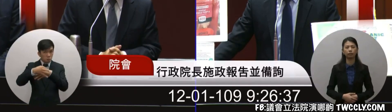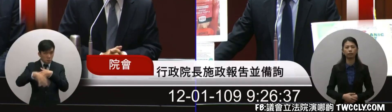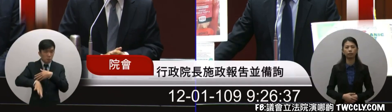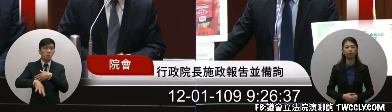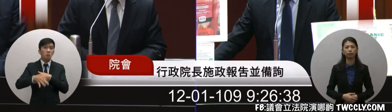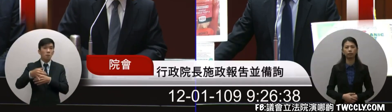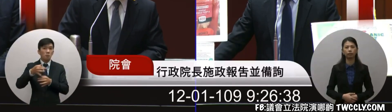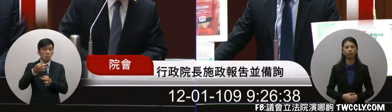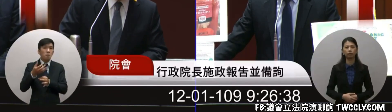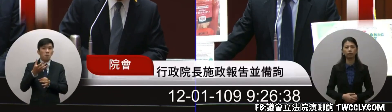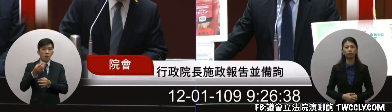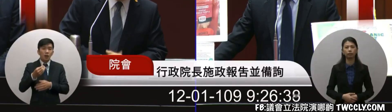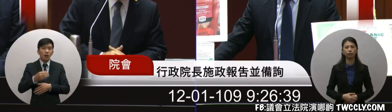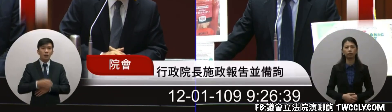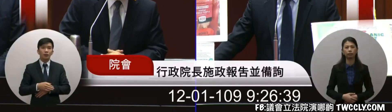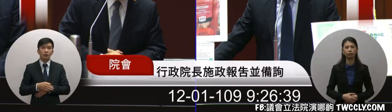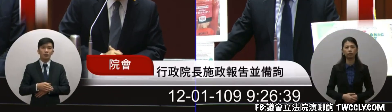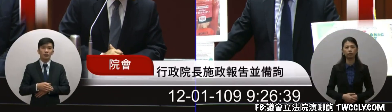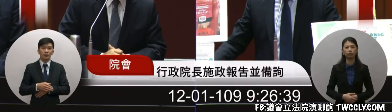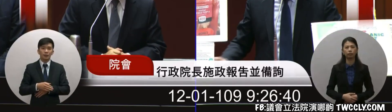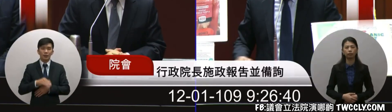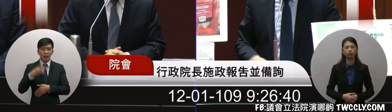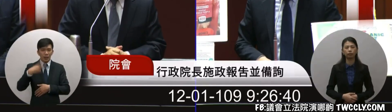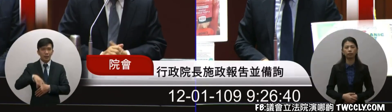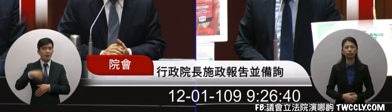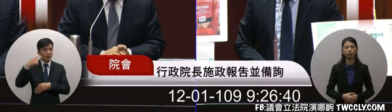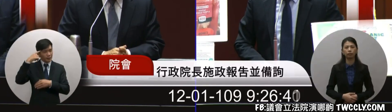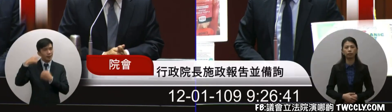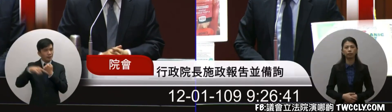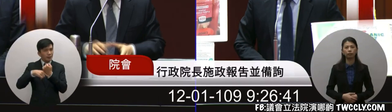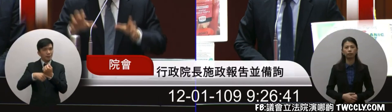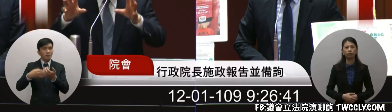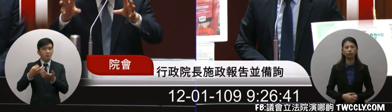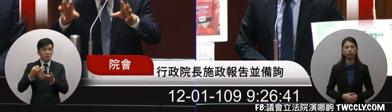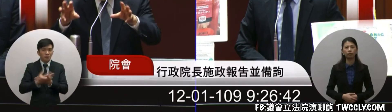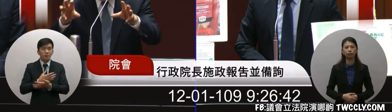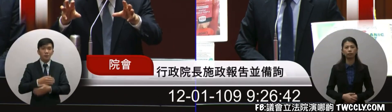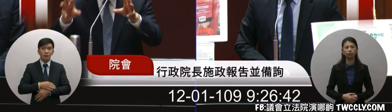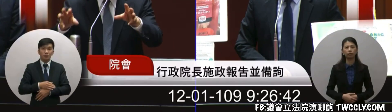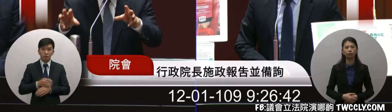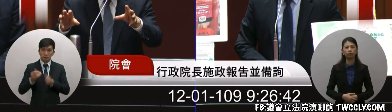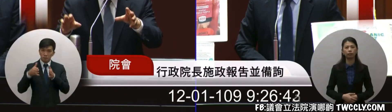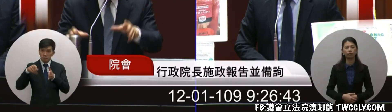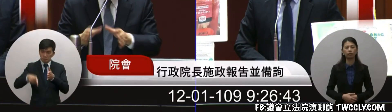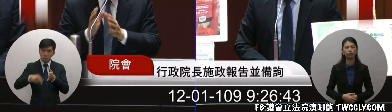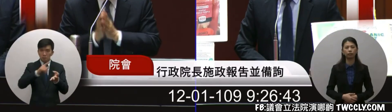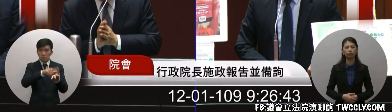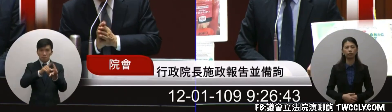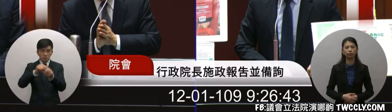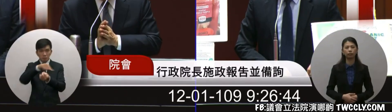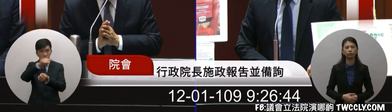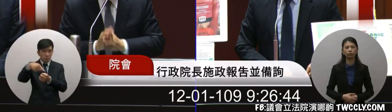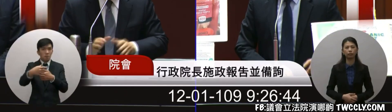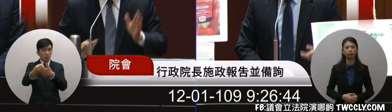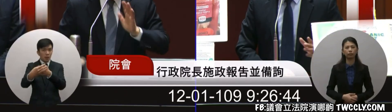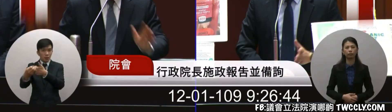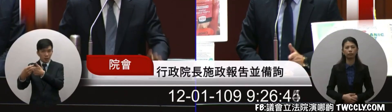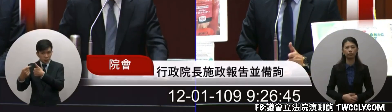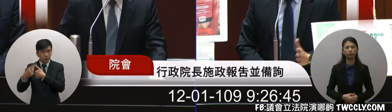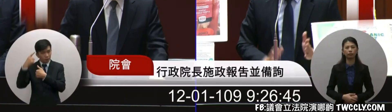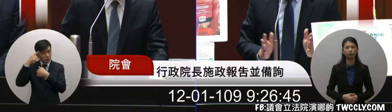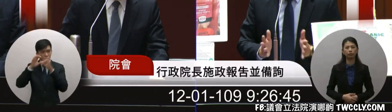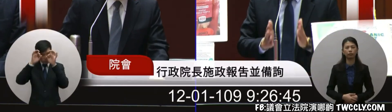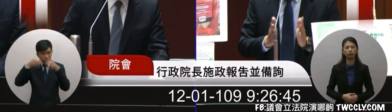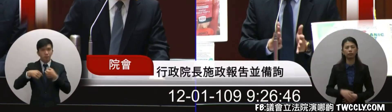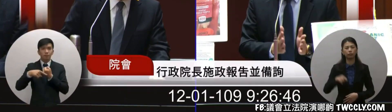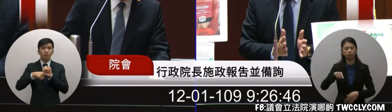的，或者有哪一些地方欠周详的，我们都会针对各界指教这些问题。 这个